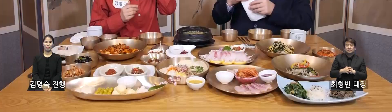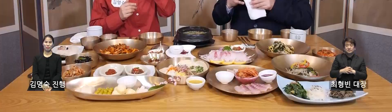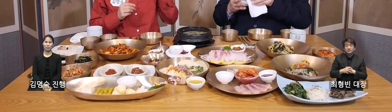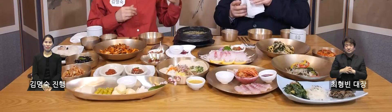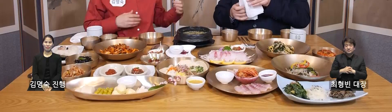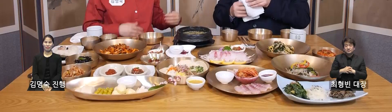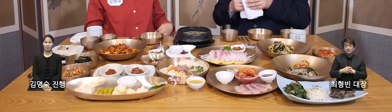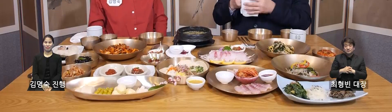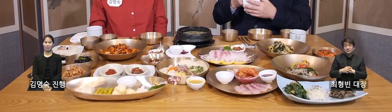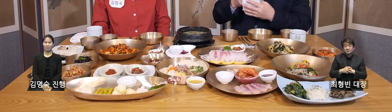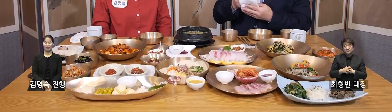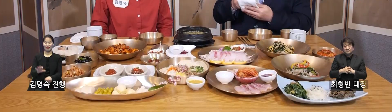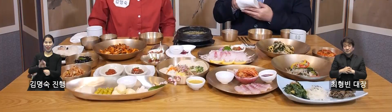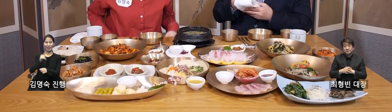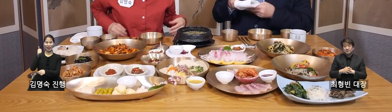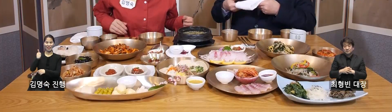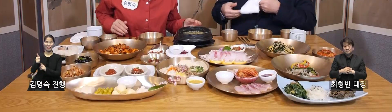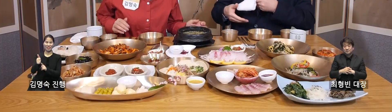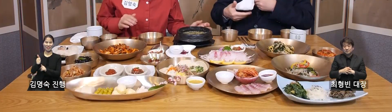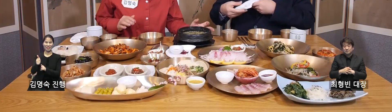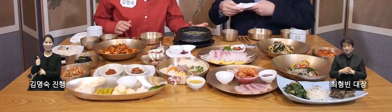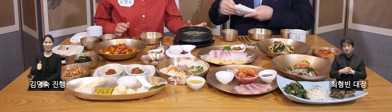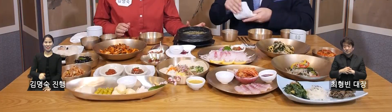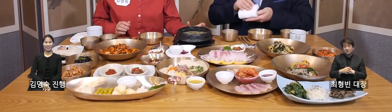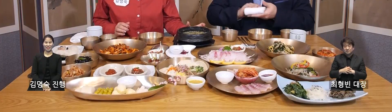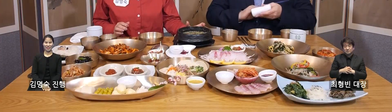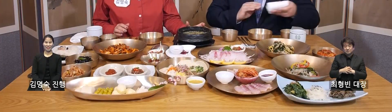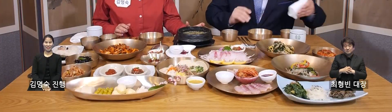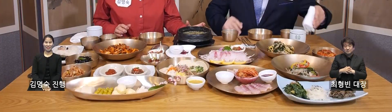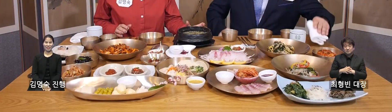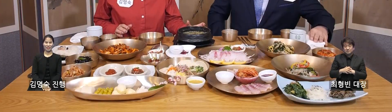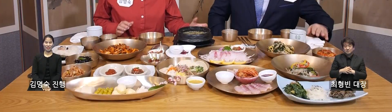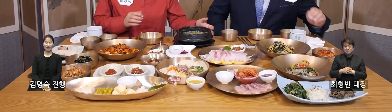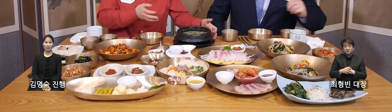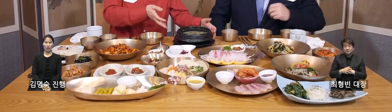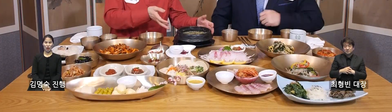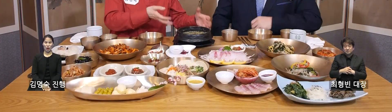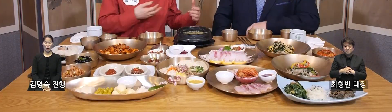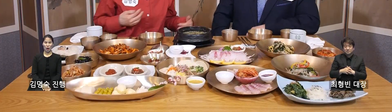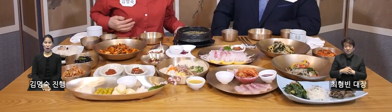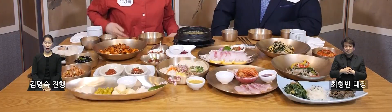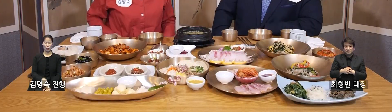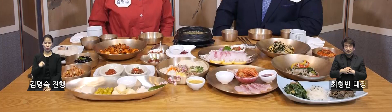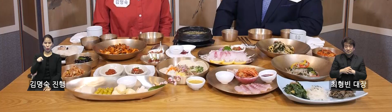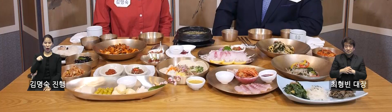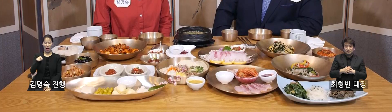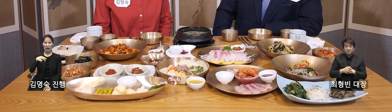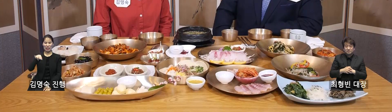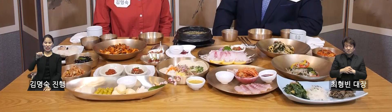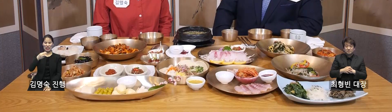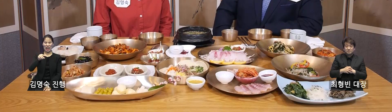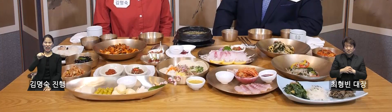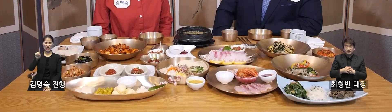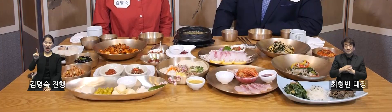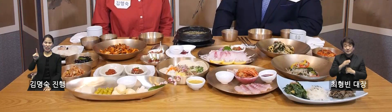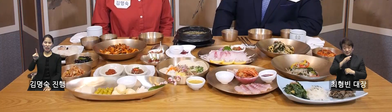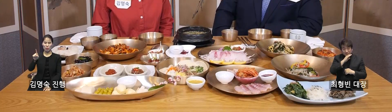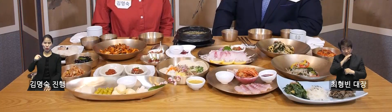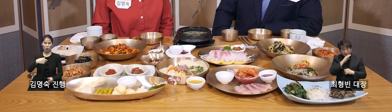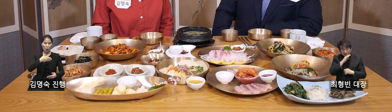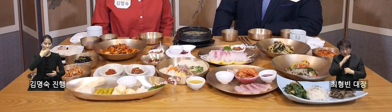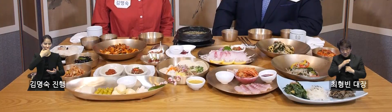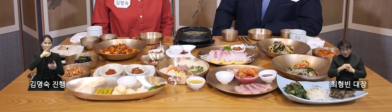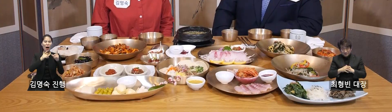5 요정님 어 진짜 여기 밥 이거 하나만 갖고도 그쵸 합한 것